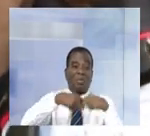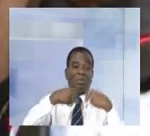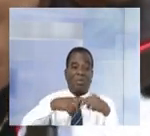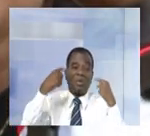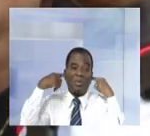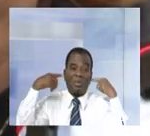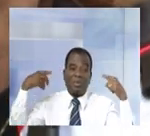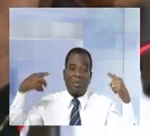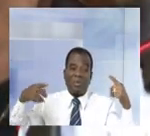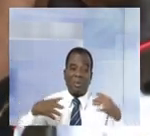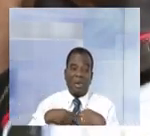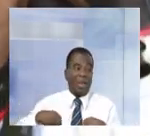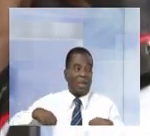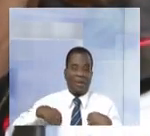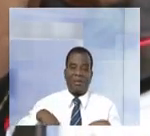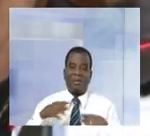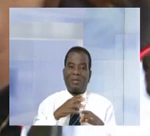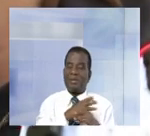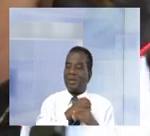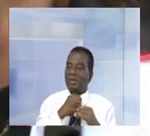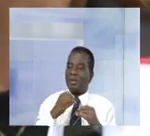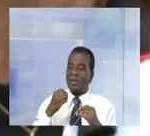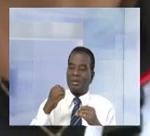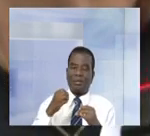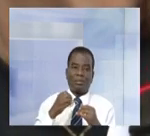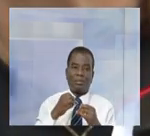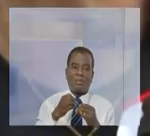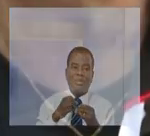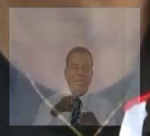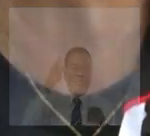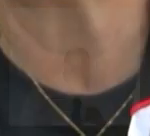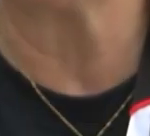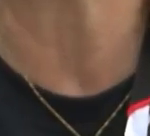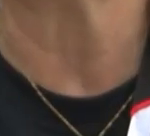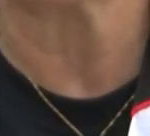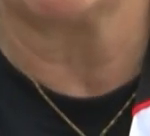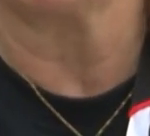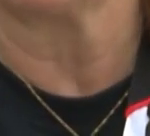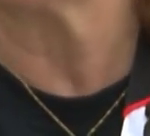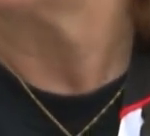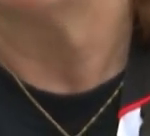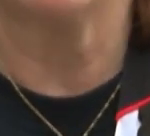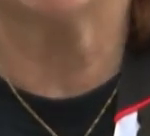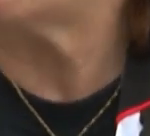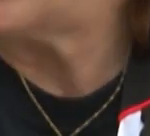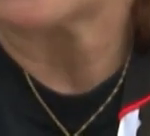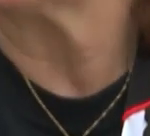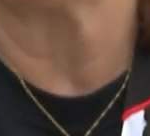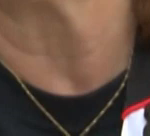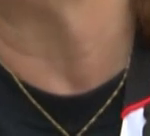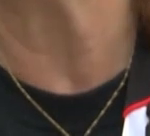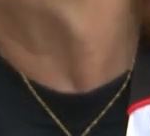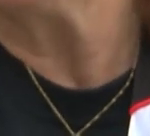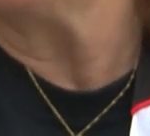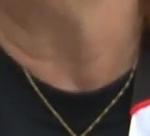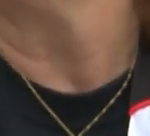ici sans être malade et qu'elle rentre. Donc je pense que la probabilité est extrêmement faible, mais il ne faut pas l'écarter